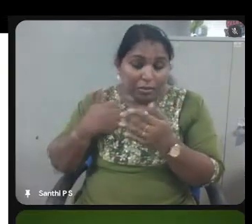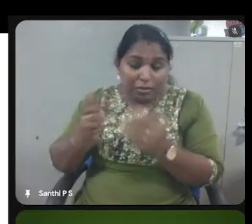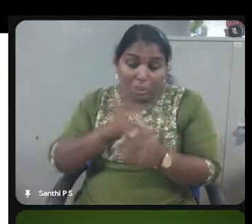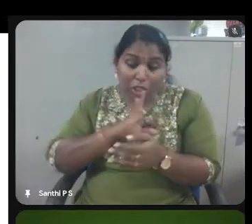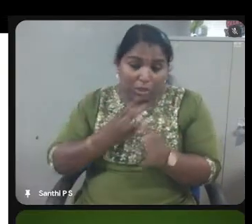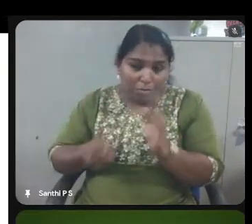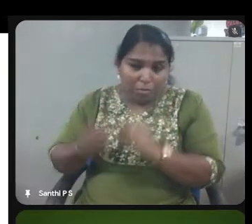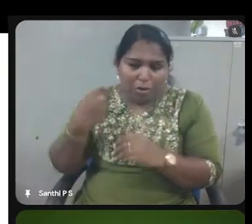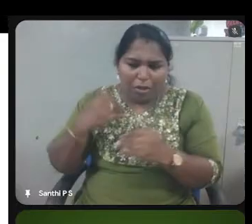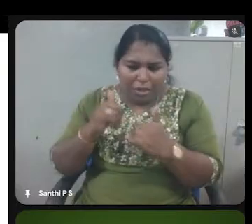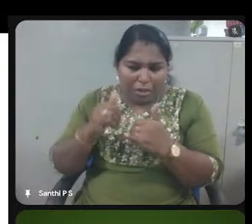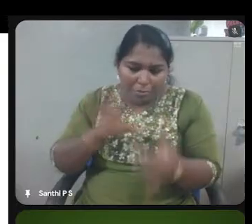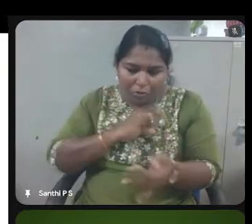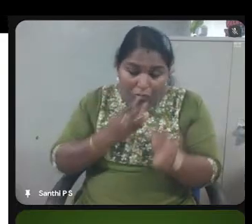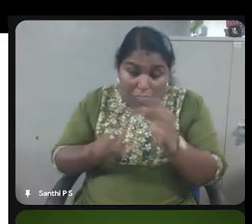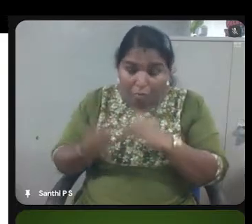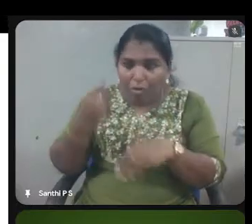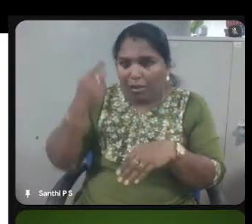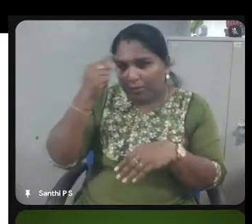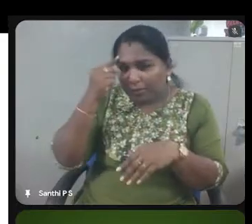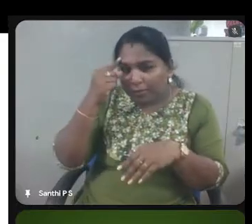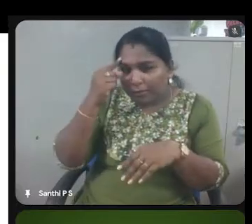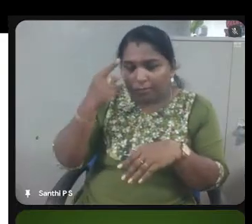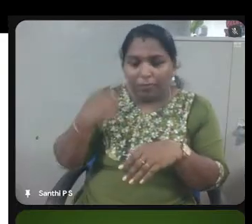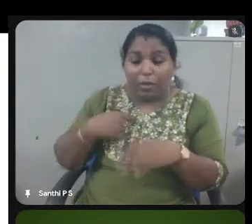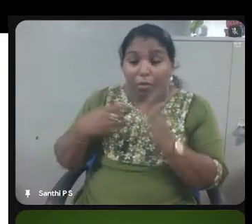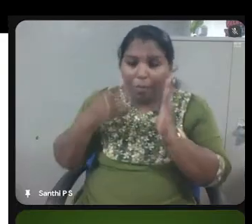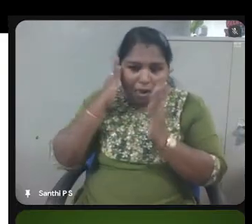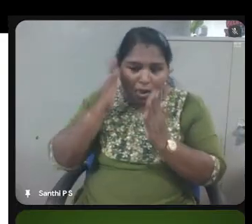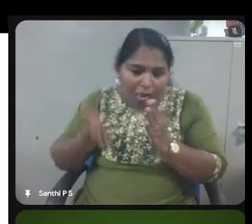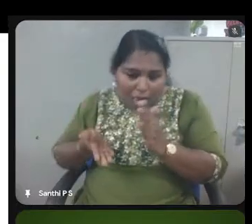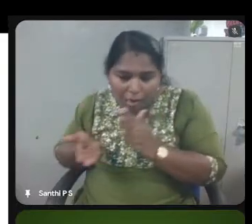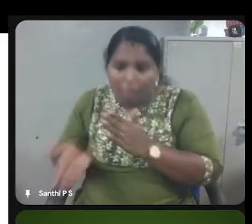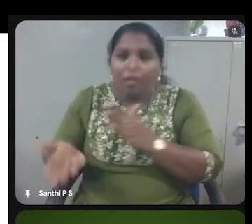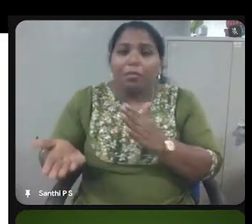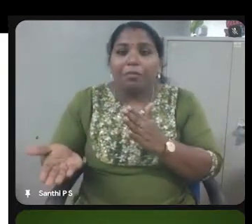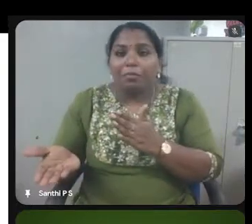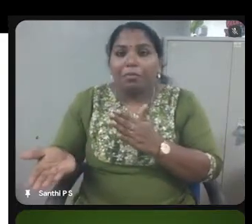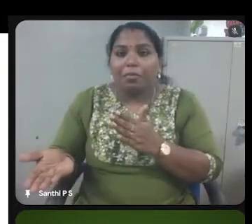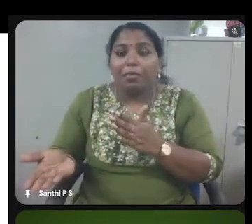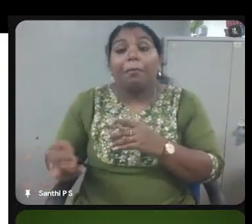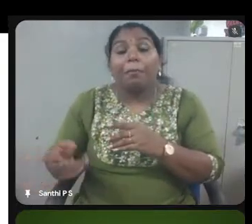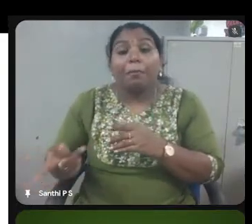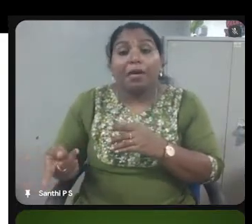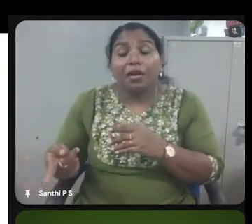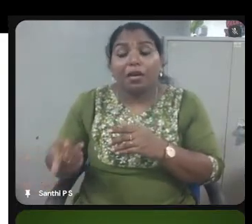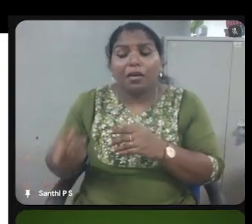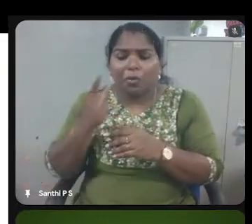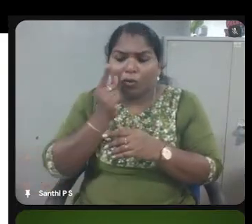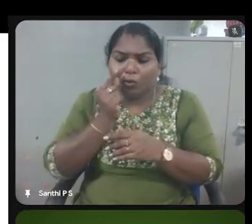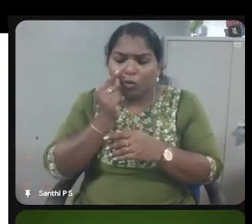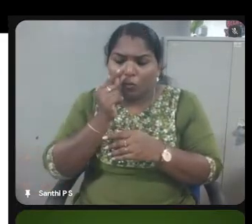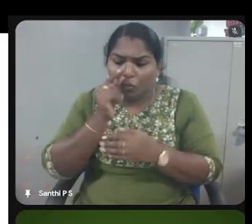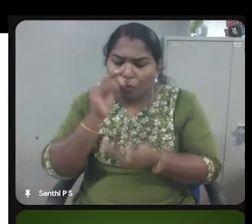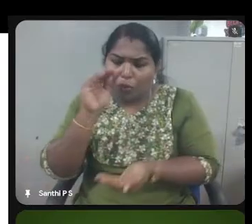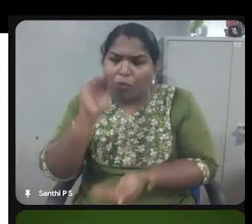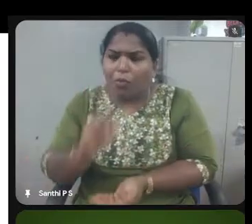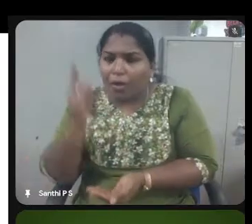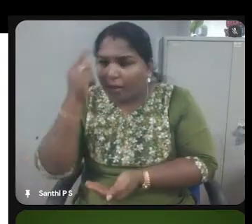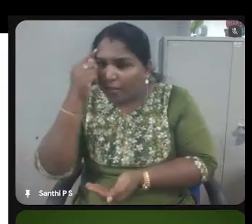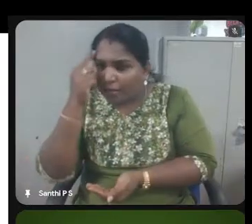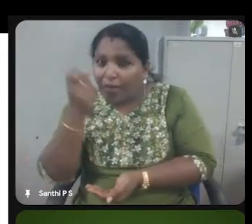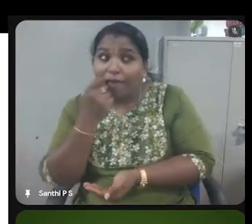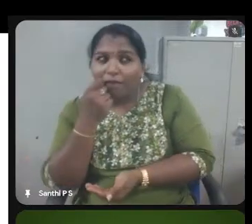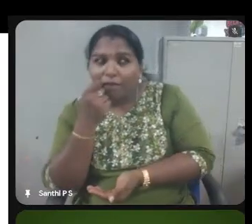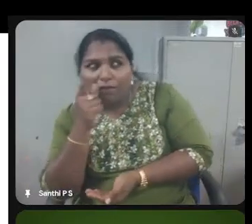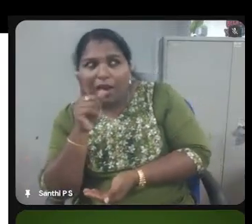ഇഷ്ടമുണ്ട് അല്ലെങ്കിൽ ഗെയിമിനോട് ഇഷ്ടമുണ്ടെന്ന് മനസ്സിലാക്കിയിട്ട് അതൊരു ടൂളായിട്ട് യൂസ് ചെയ്തുകൊണ്ട് കുട്ടിക്ക് പറ്റുന്ന ബുദ്ധിമുട്ടുകൾ